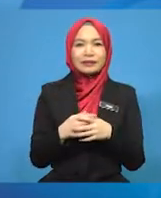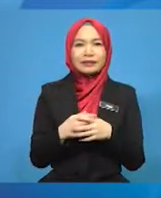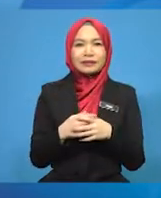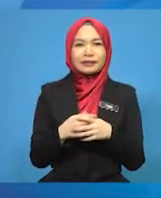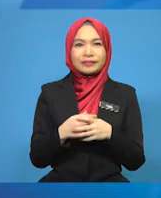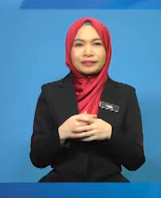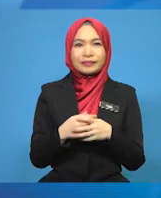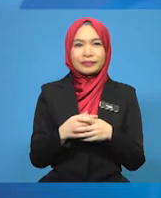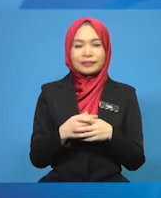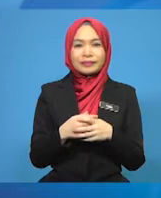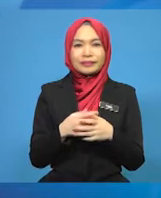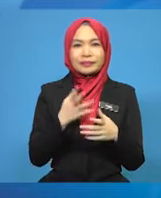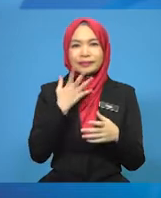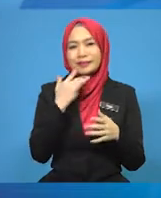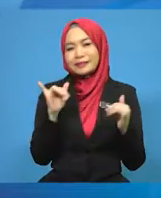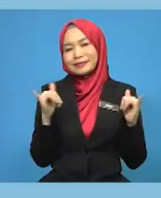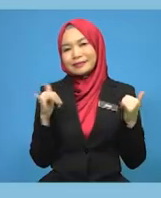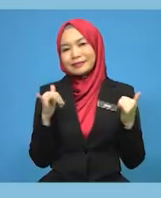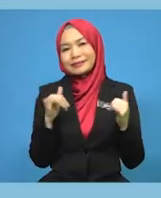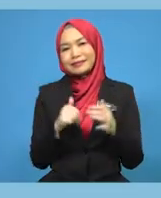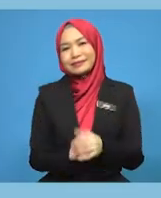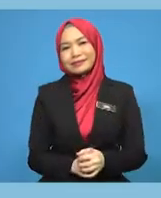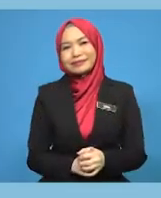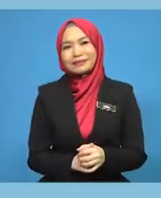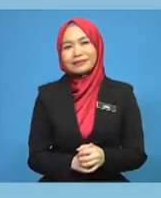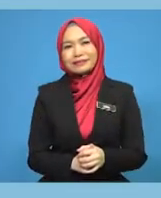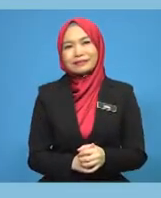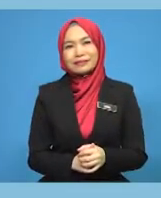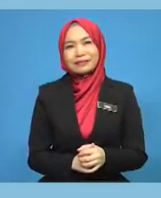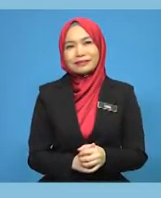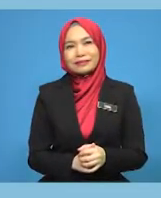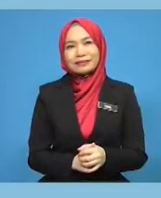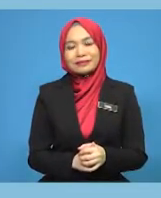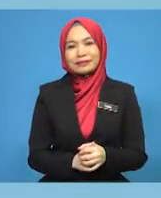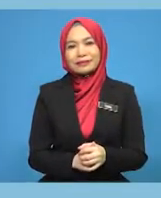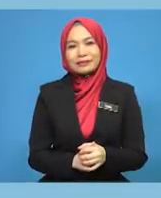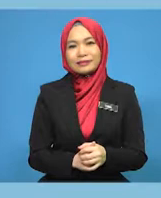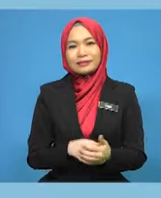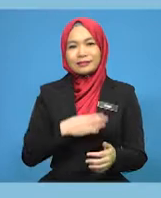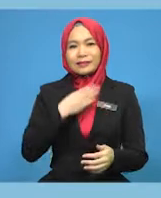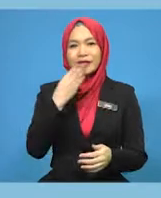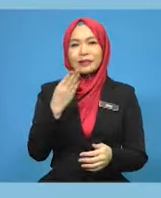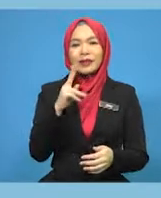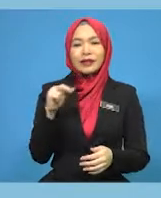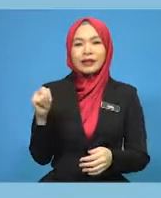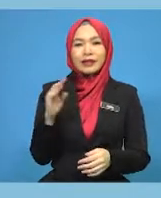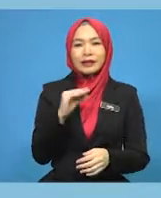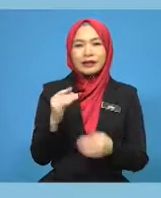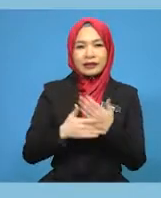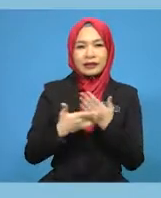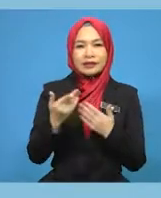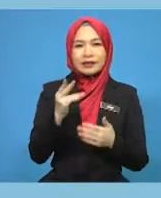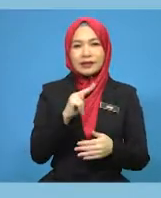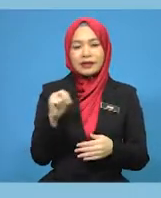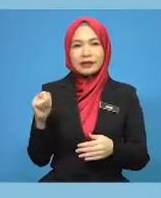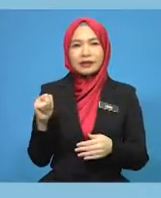iaitu konsep warna playful. Playful ialah penuh kegembiraan ataupun kesenangan dan muncul